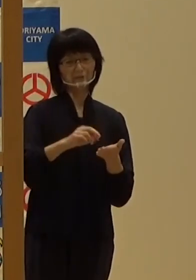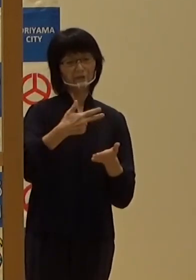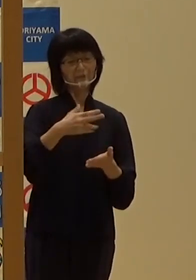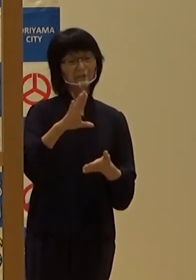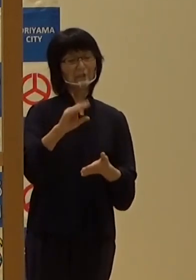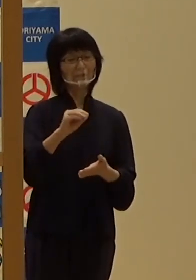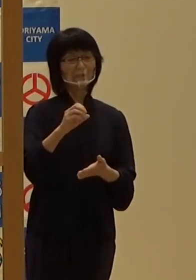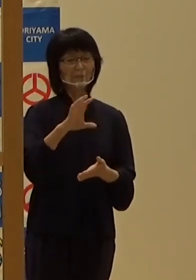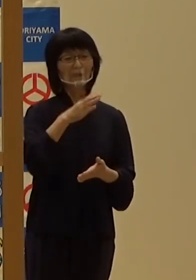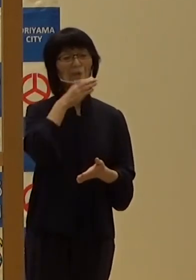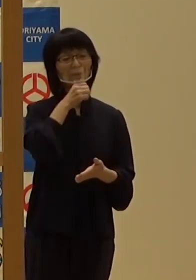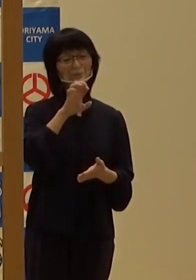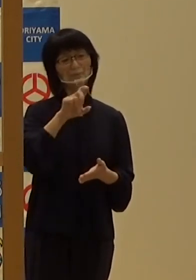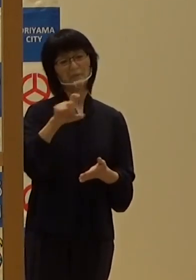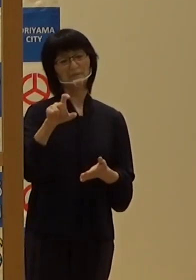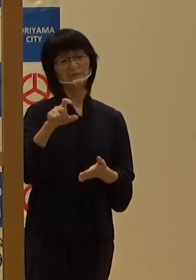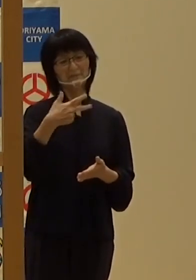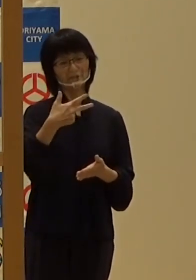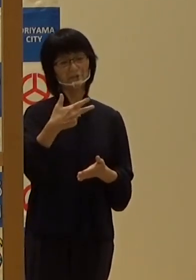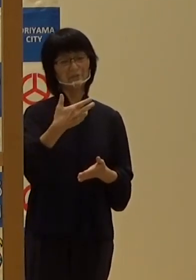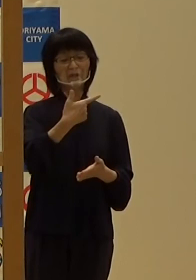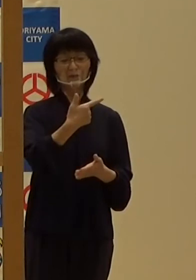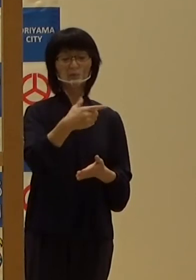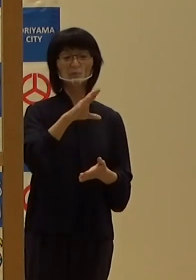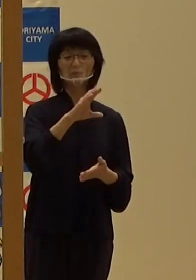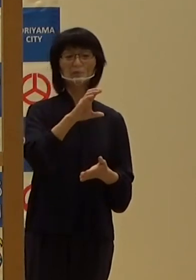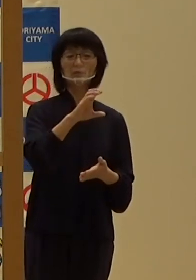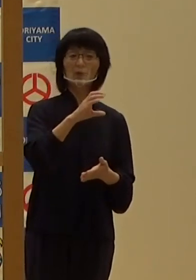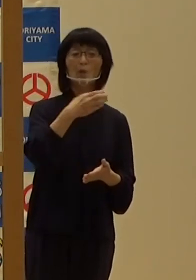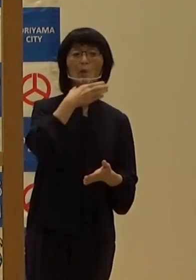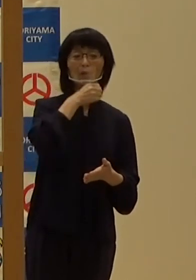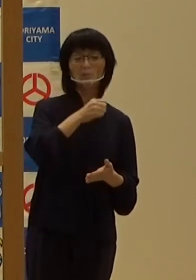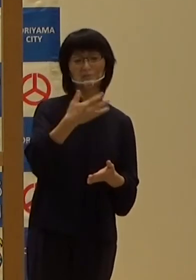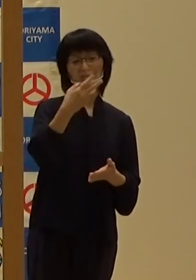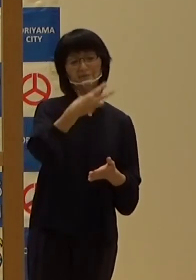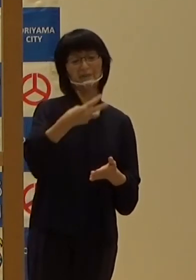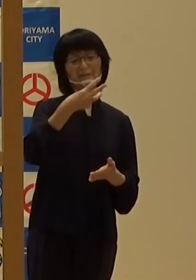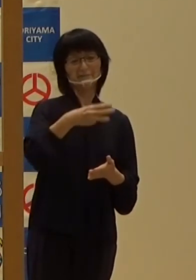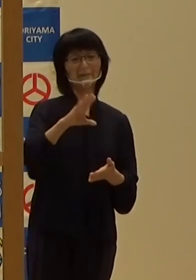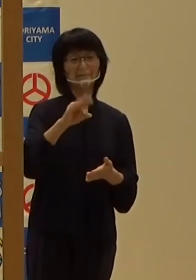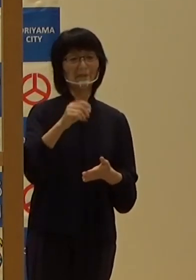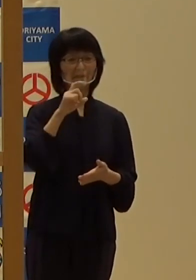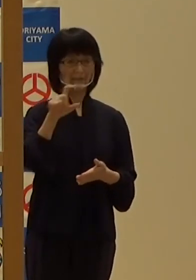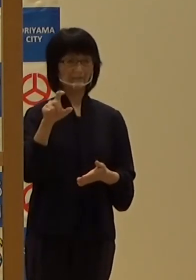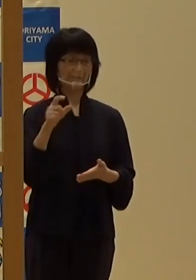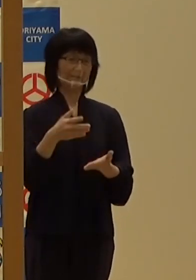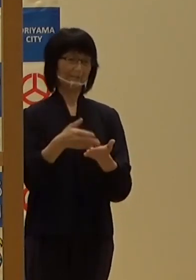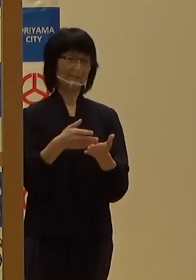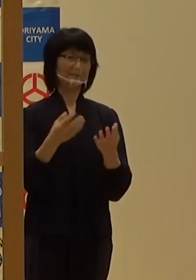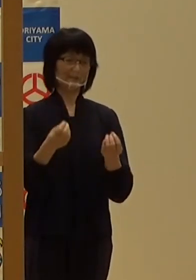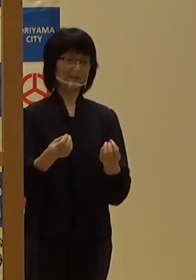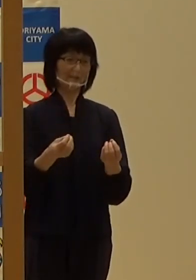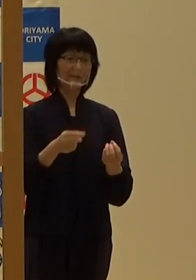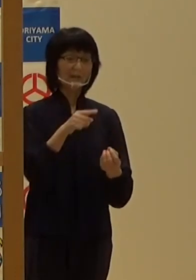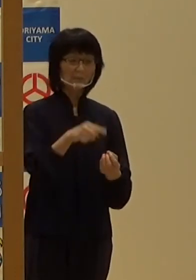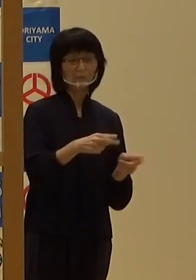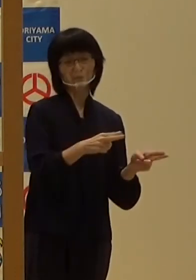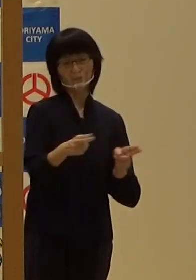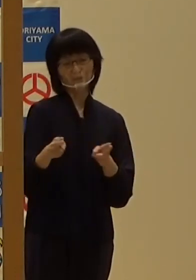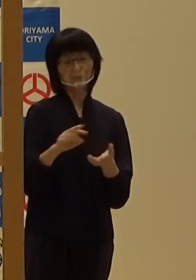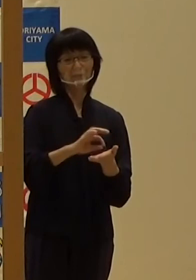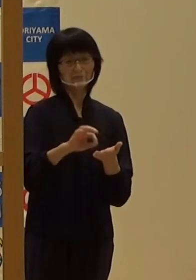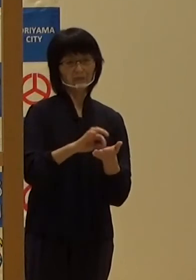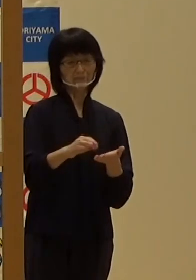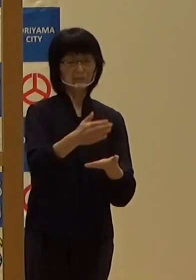整備費のうち市の負担は6億3000万というお話をさせていただきましたが、今回この制度を活用することにより